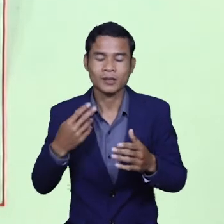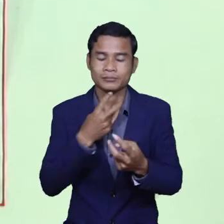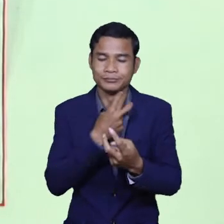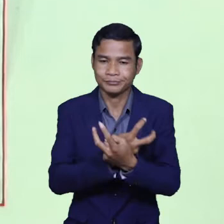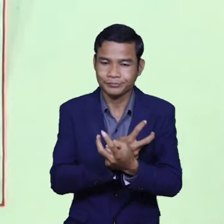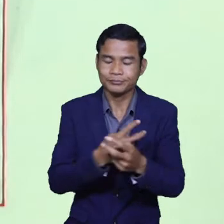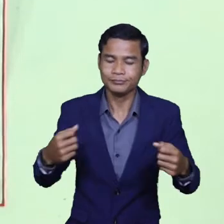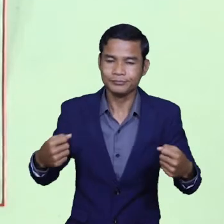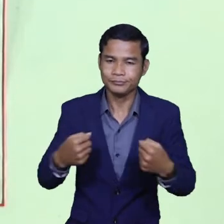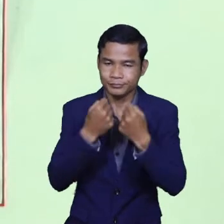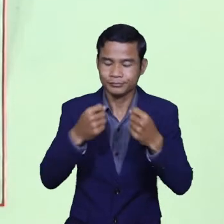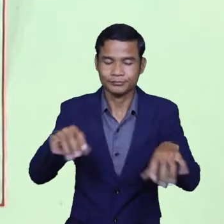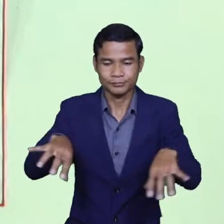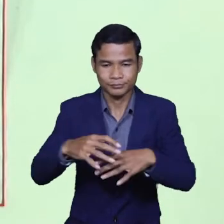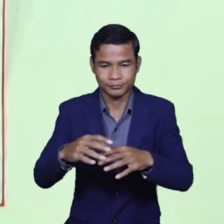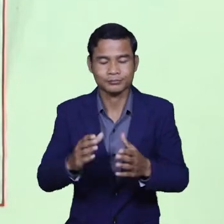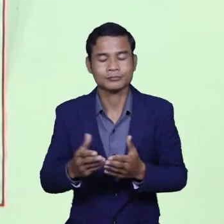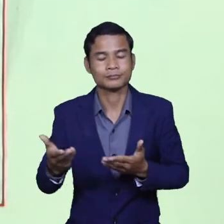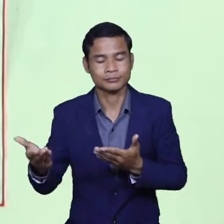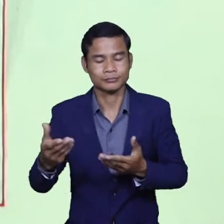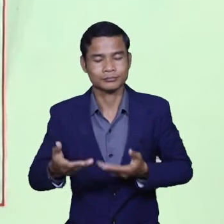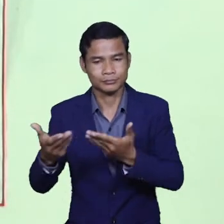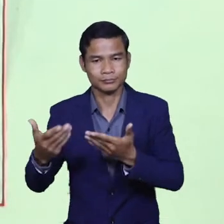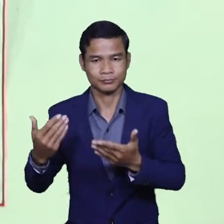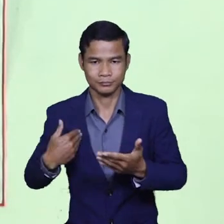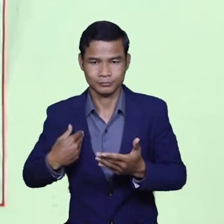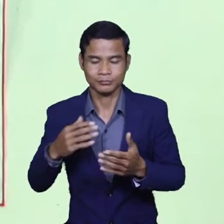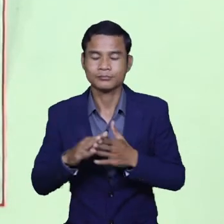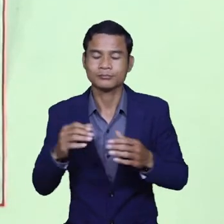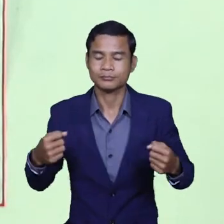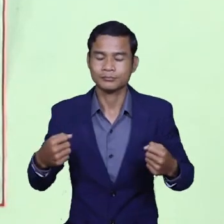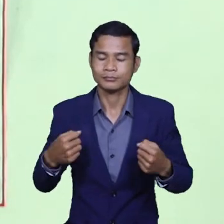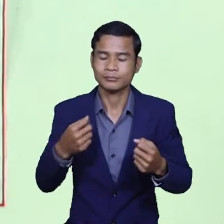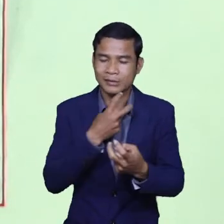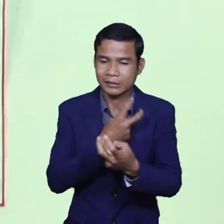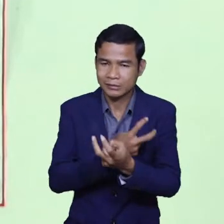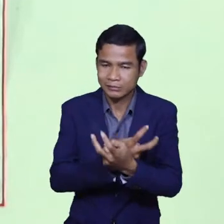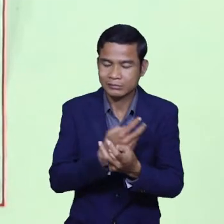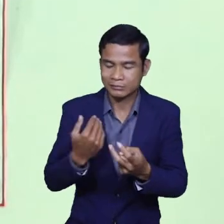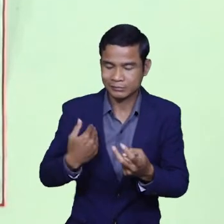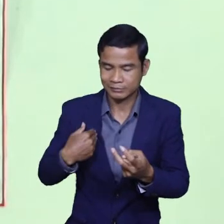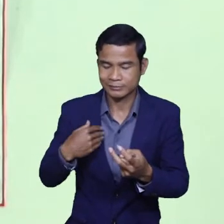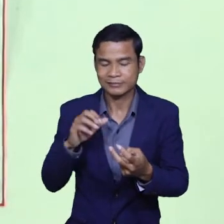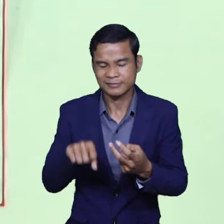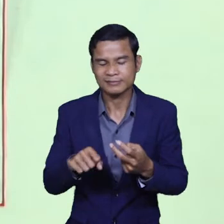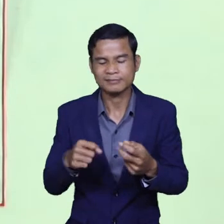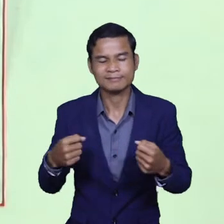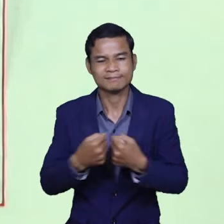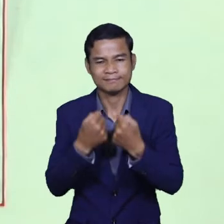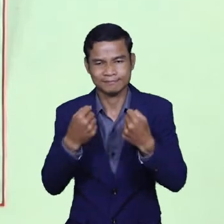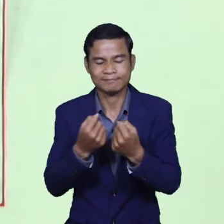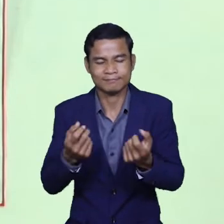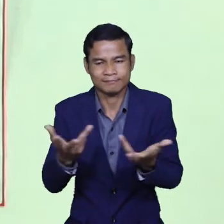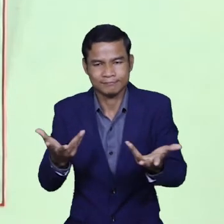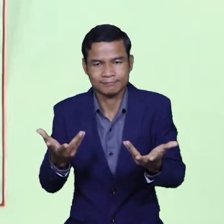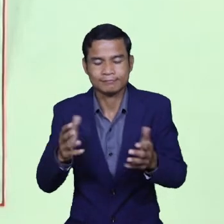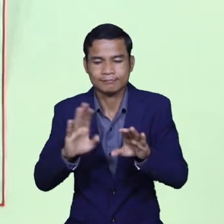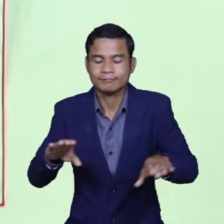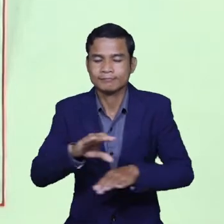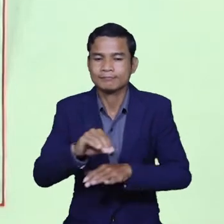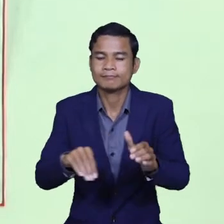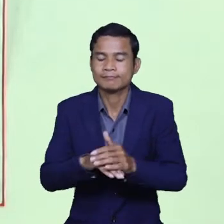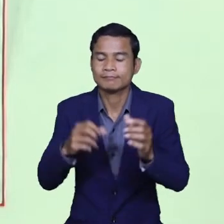កម្មភាពដែលធ្វើឲ្យមានគ្រោះថ្នាក់ដល់ឆ្អឹងចានឹងចាឆ្អឹងនឹងគឺមានចាគ្រោះថ្នាក់ចាដូចម្ដេចខ្លះអញ្ចឹងកូនបានយ